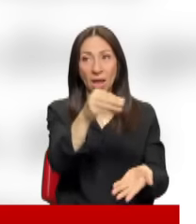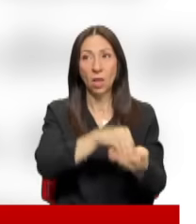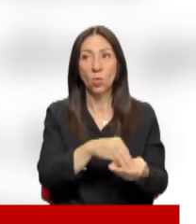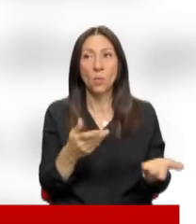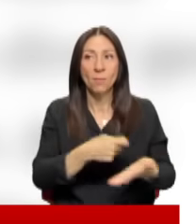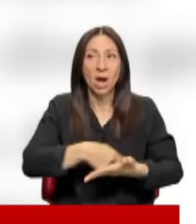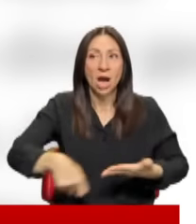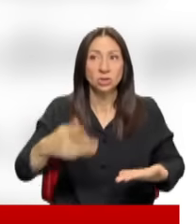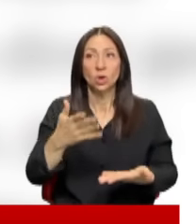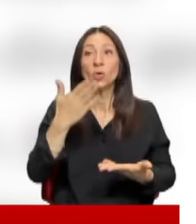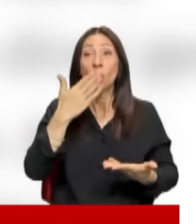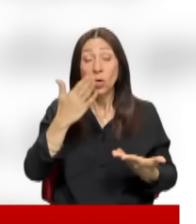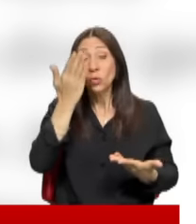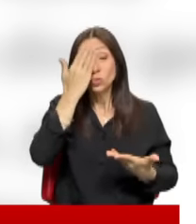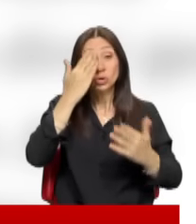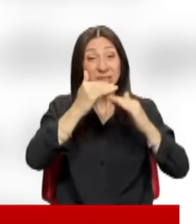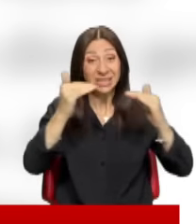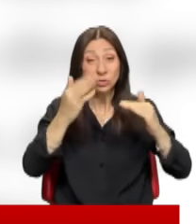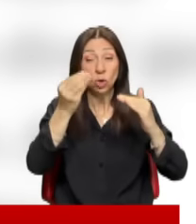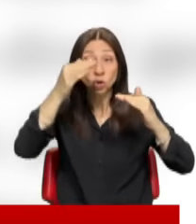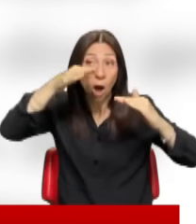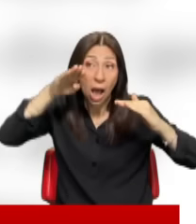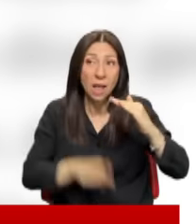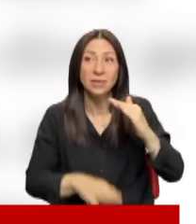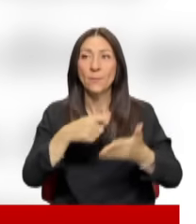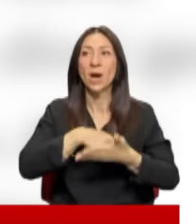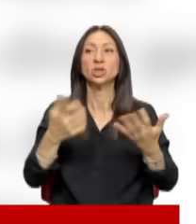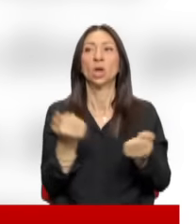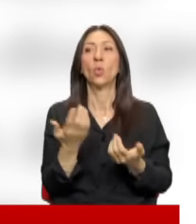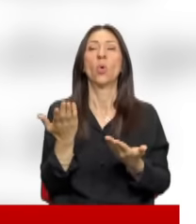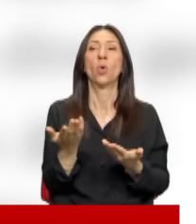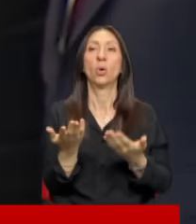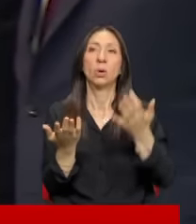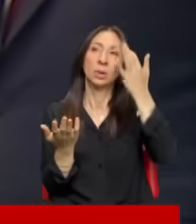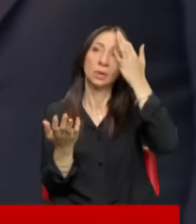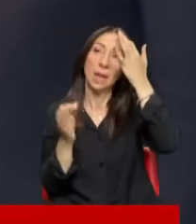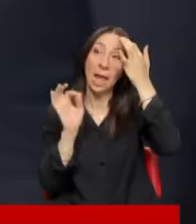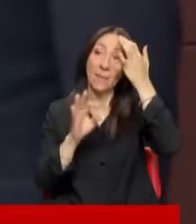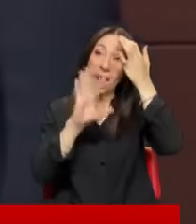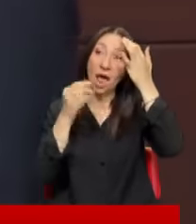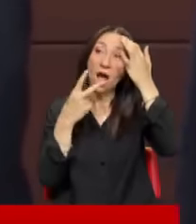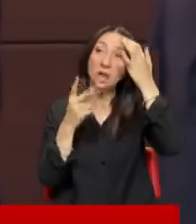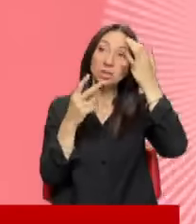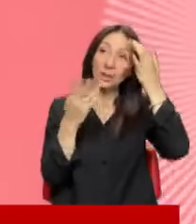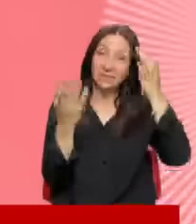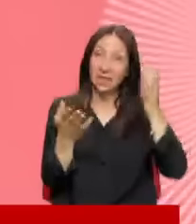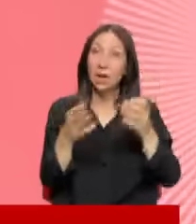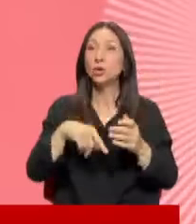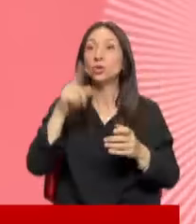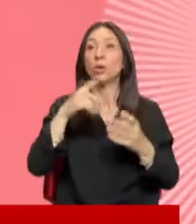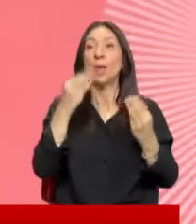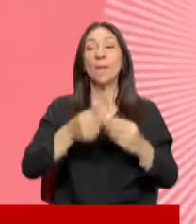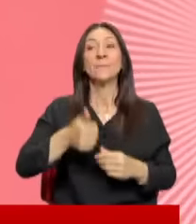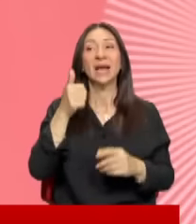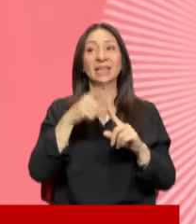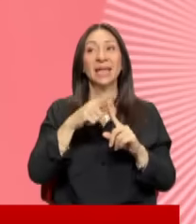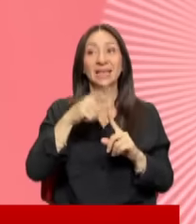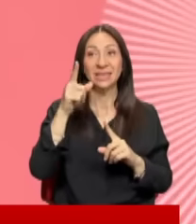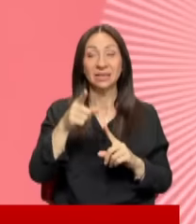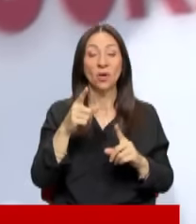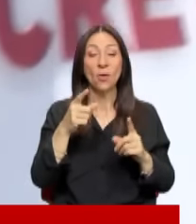alıyorlar. Üstelik yoksulluk sınırının çok çok altında bir ücret karşılığı çalışıyorlar. Hemen her açıklamasıyla gündem olan Bakan